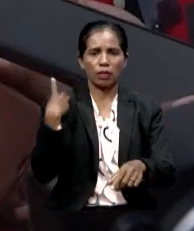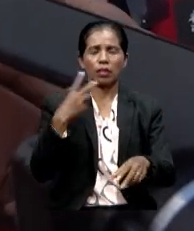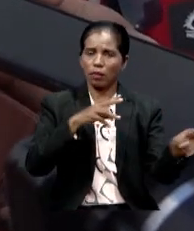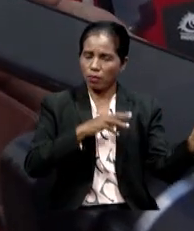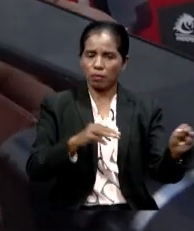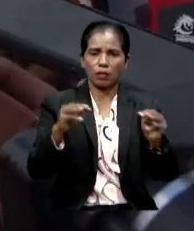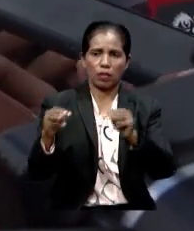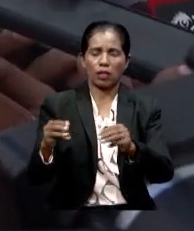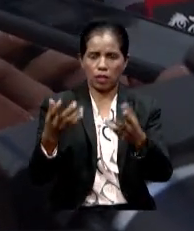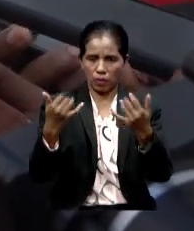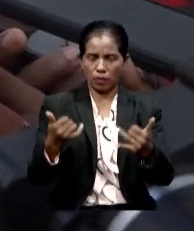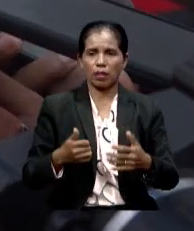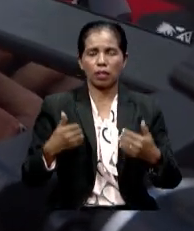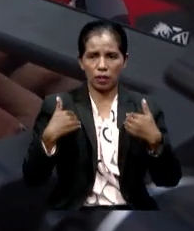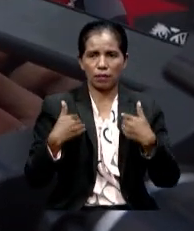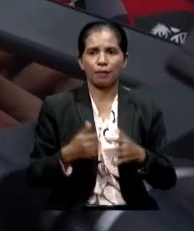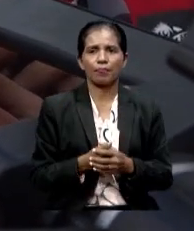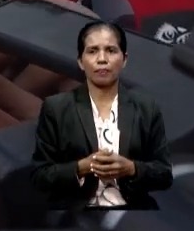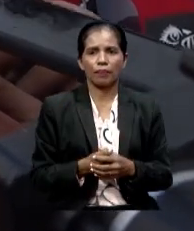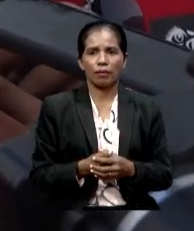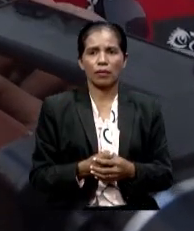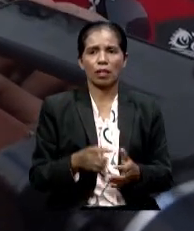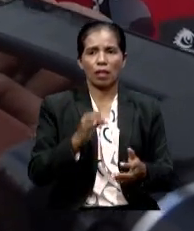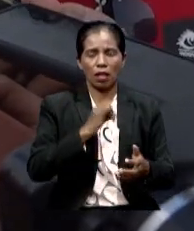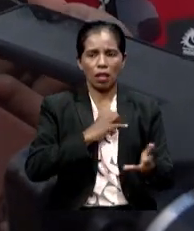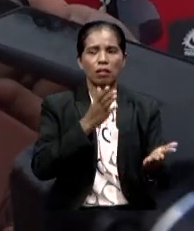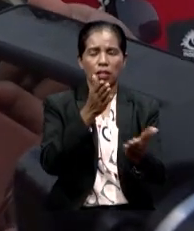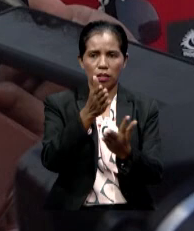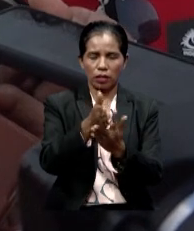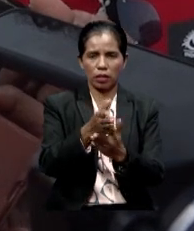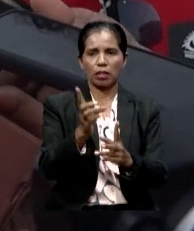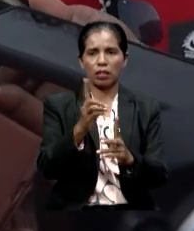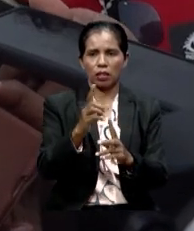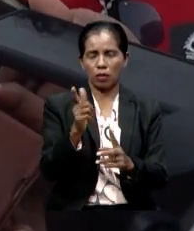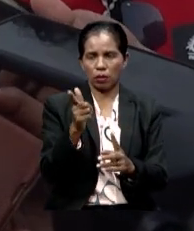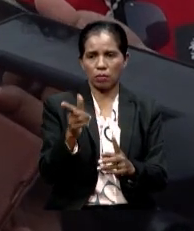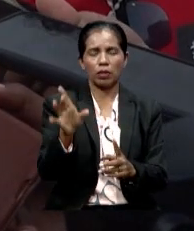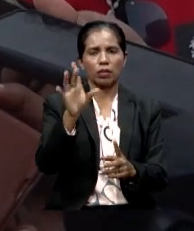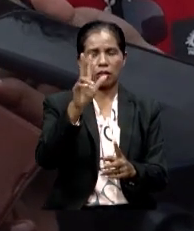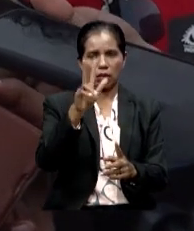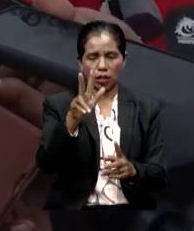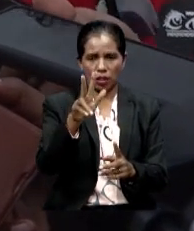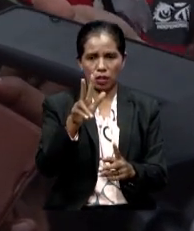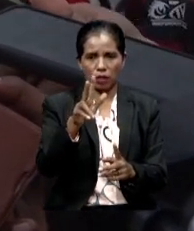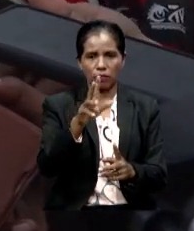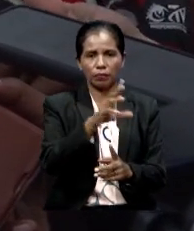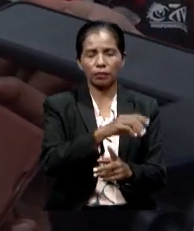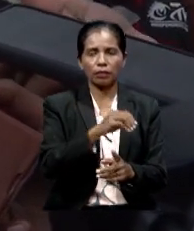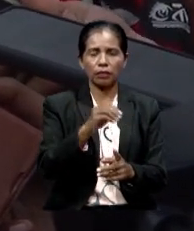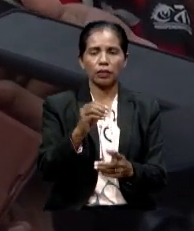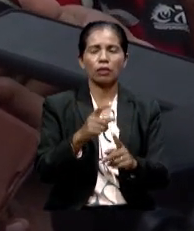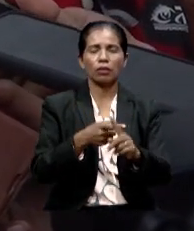nebe punya kontes ohin i bank garanti hau ases suba ya dia 23 ya dia 23 de